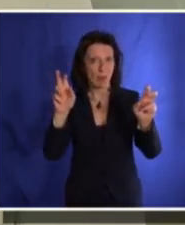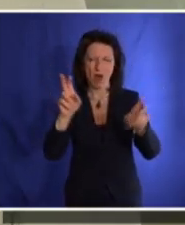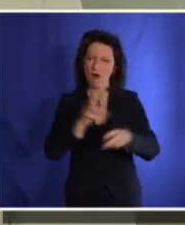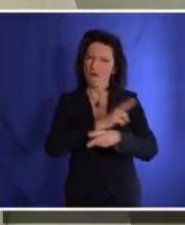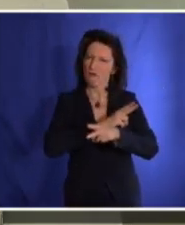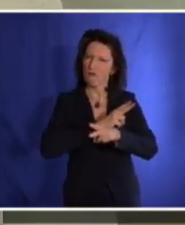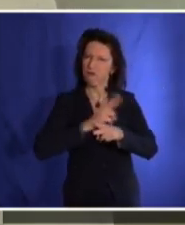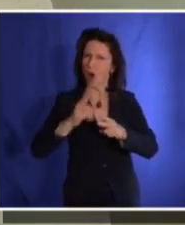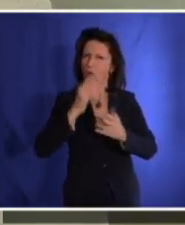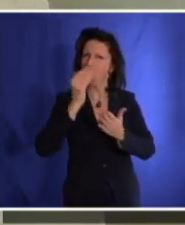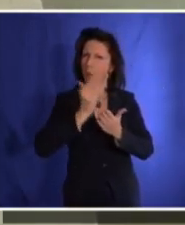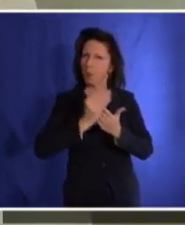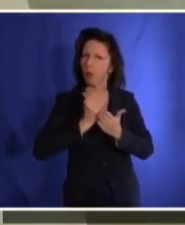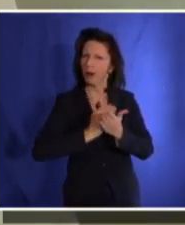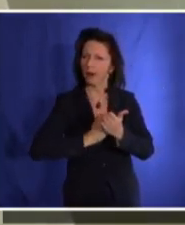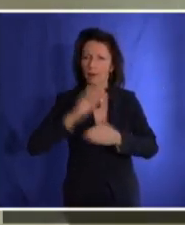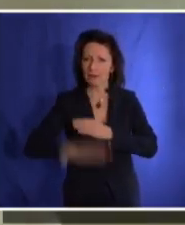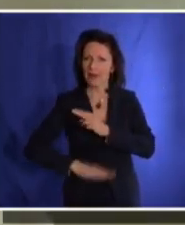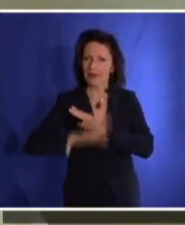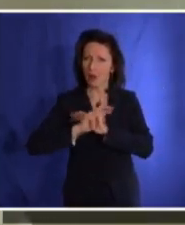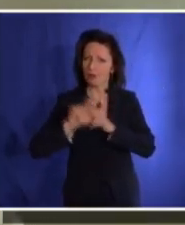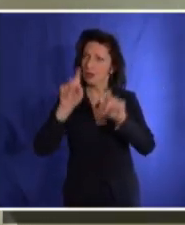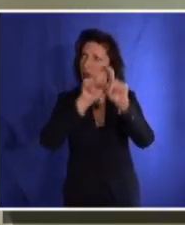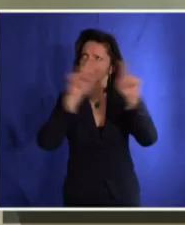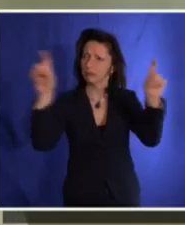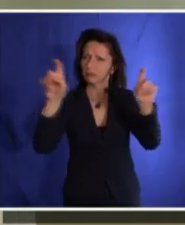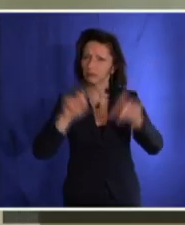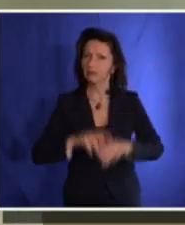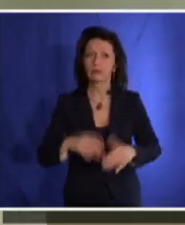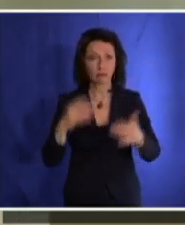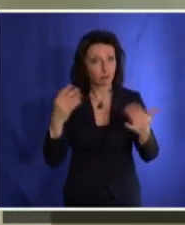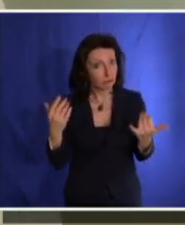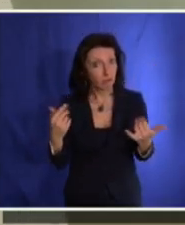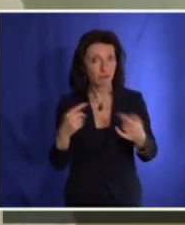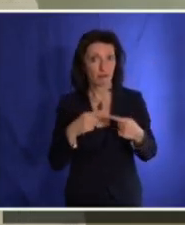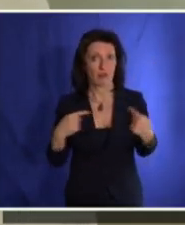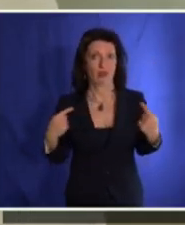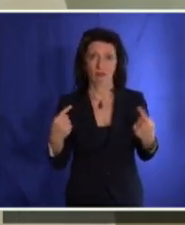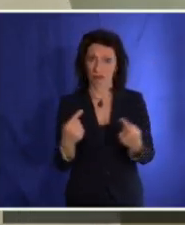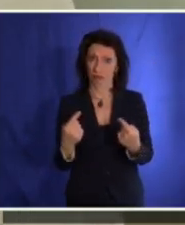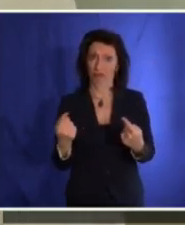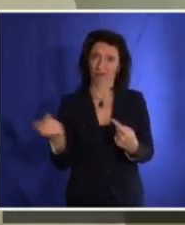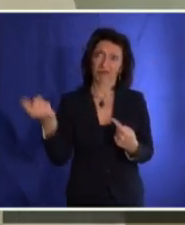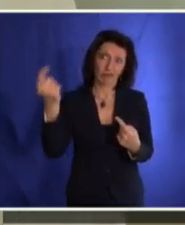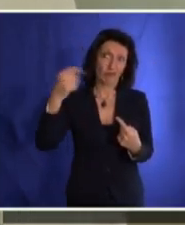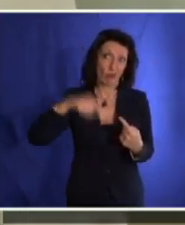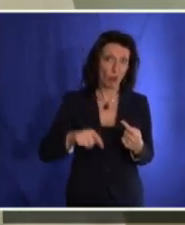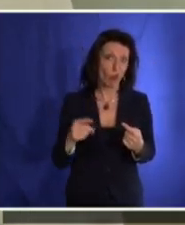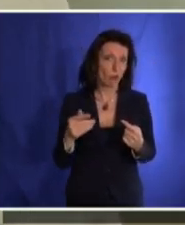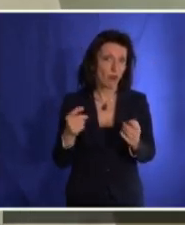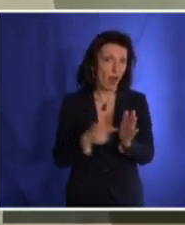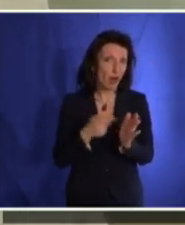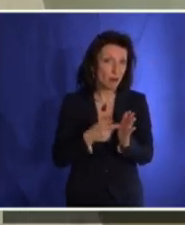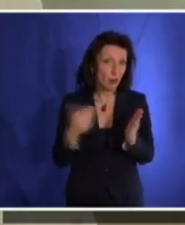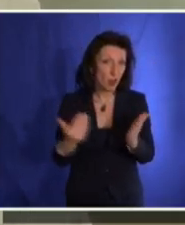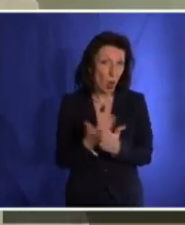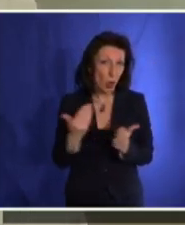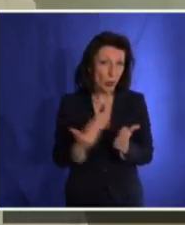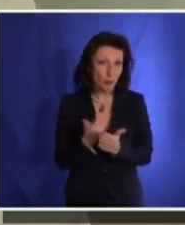Programm Niederösterreich. Wir stehen vor neuen Herausforderungen und diese